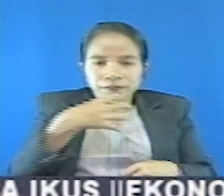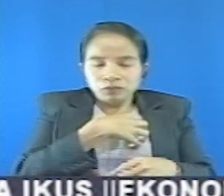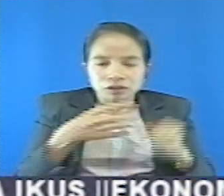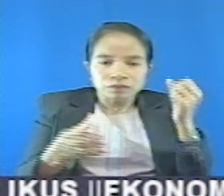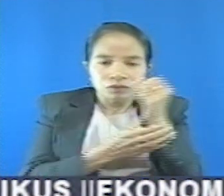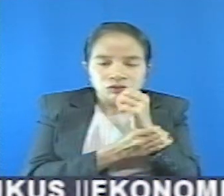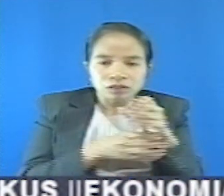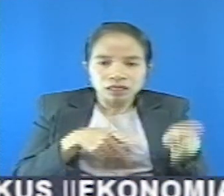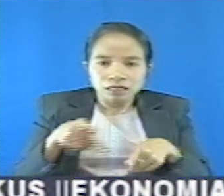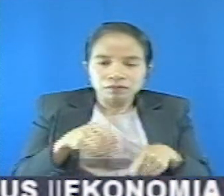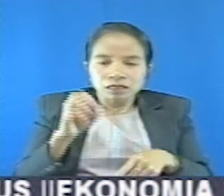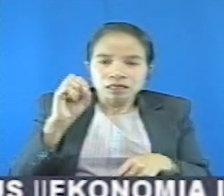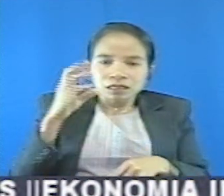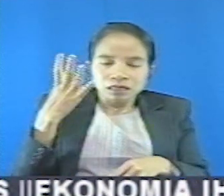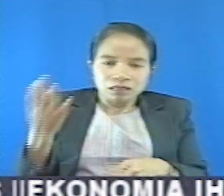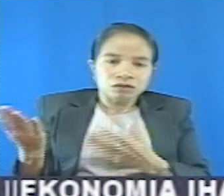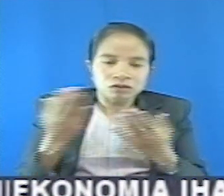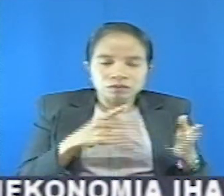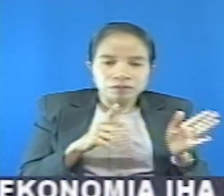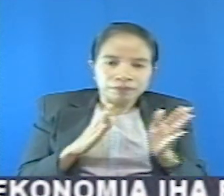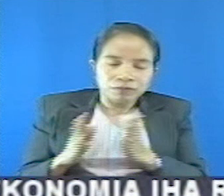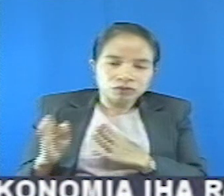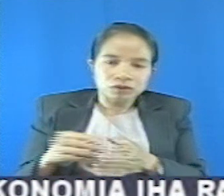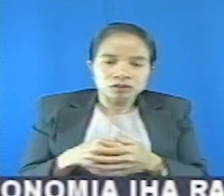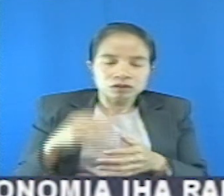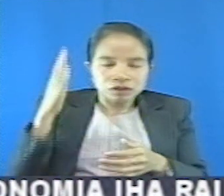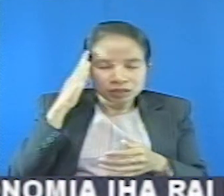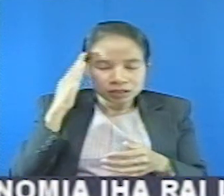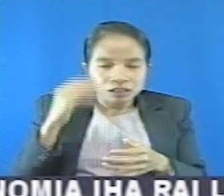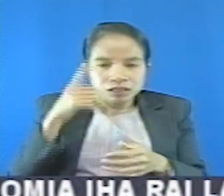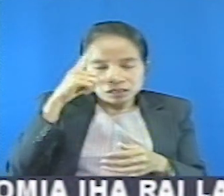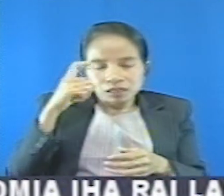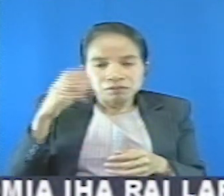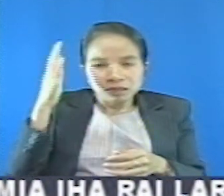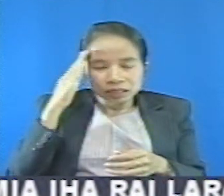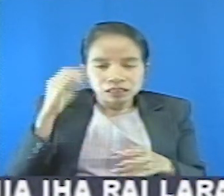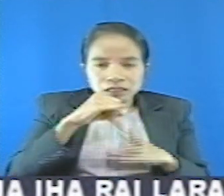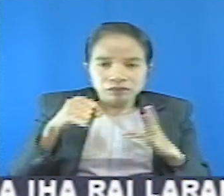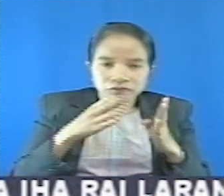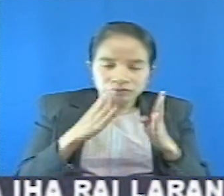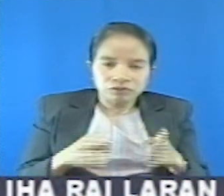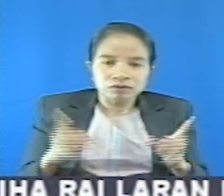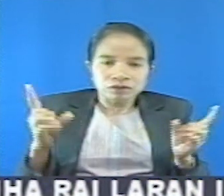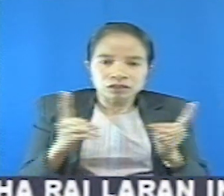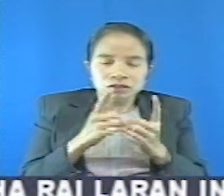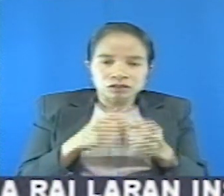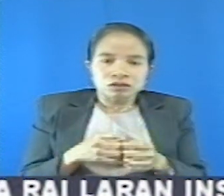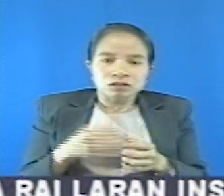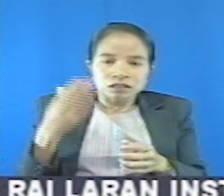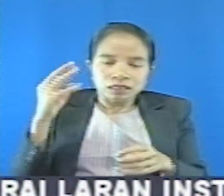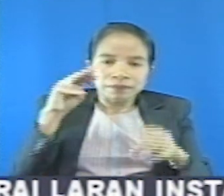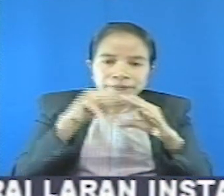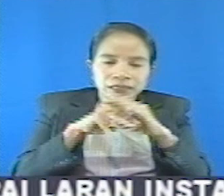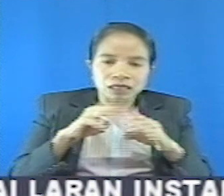Idaha kadwa informasaun sira selo polisia kaptura ona imana insano lura sendato di submete bai prosesu identifikasaun tamba diskonfia involva